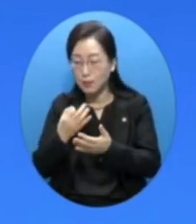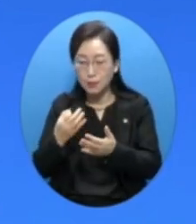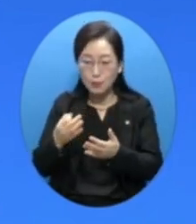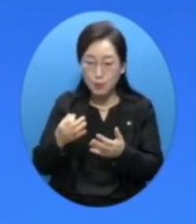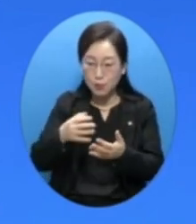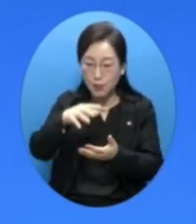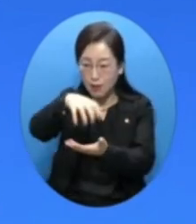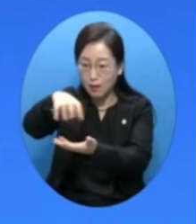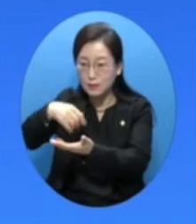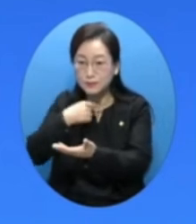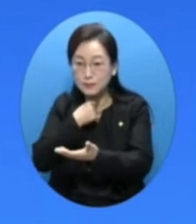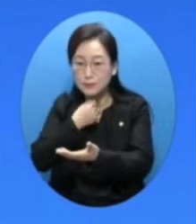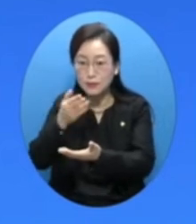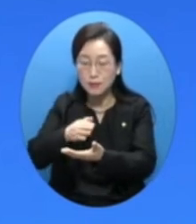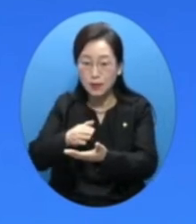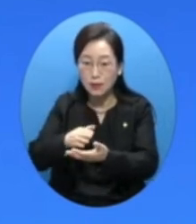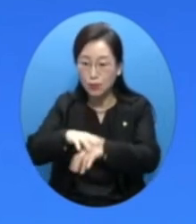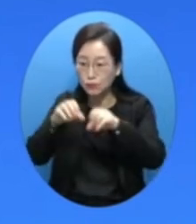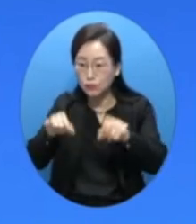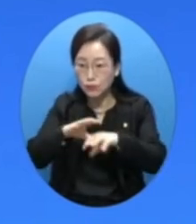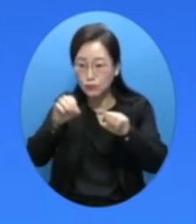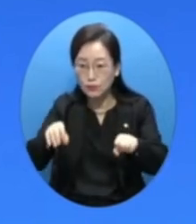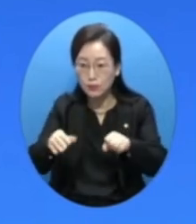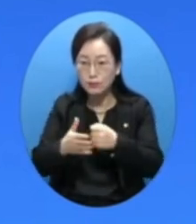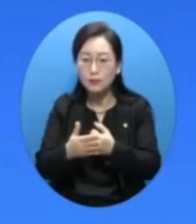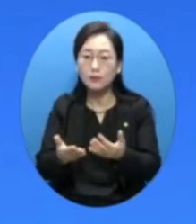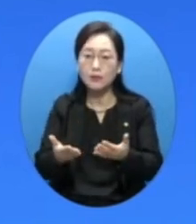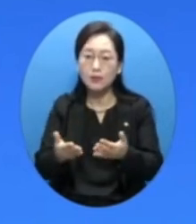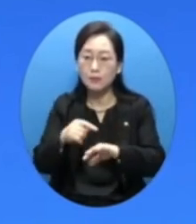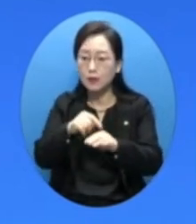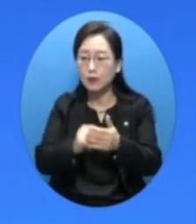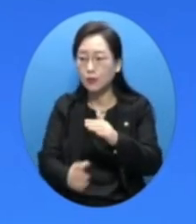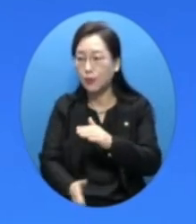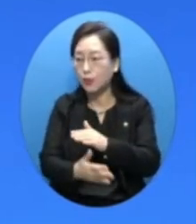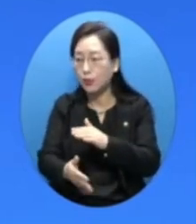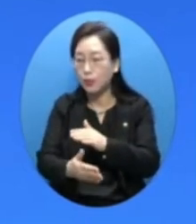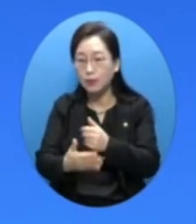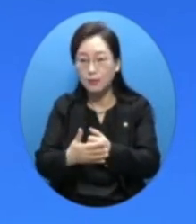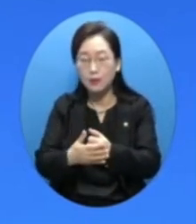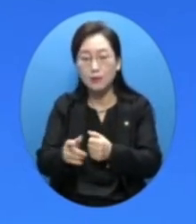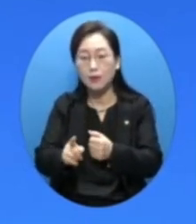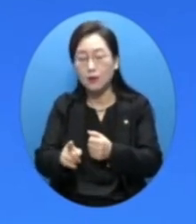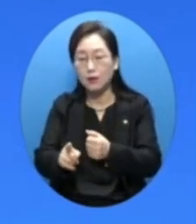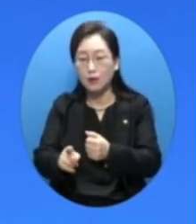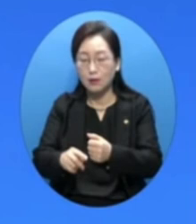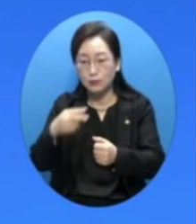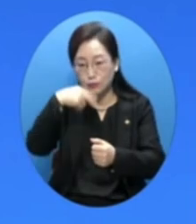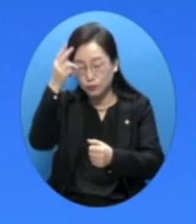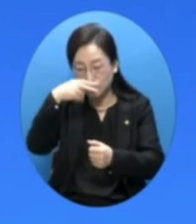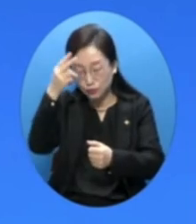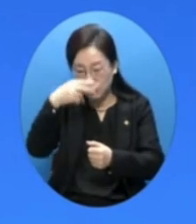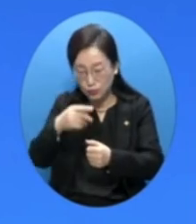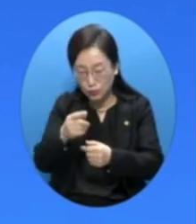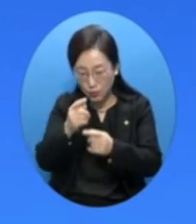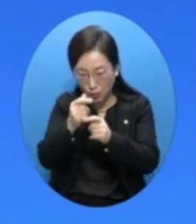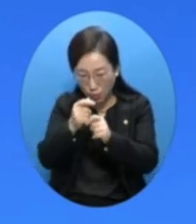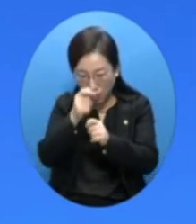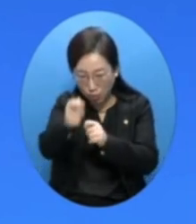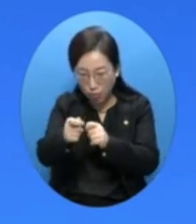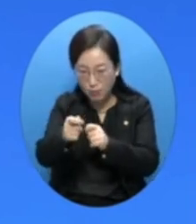그 허탈감을 메워 보려고 술에 빠지기도 하고 도박에 빠지기도 하고 요즘은